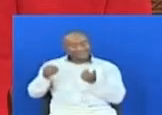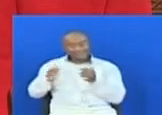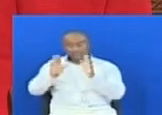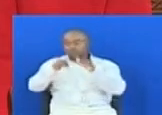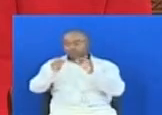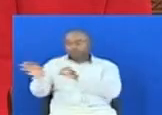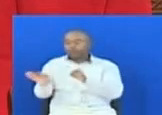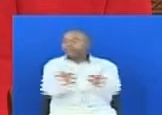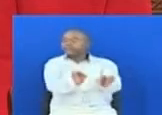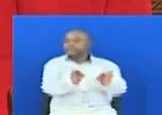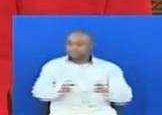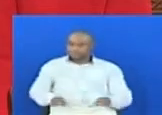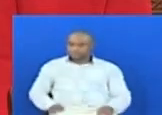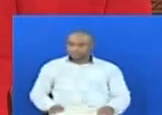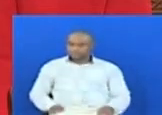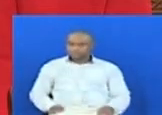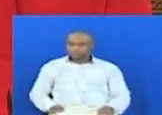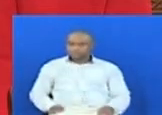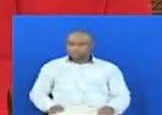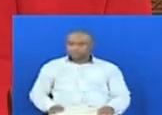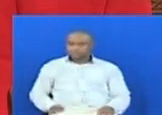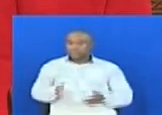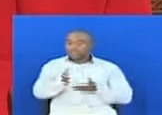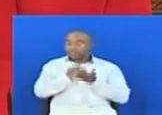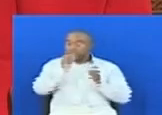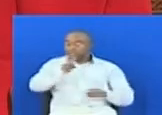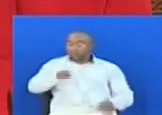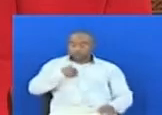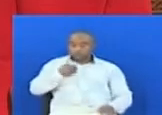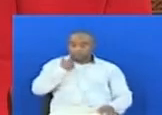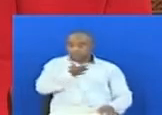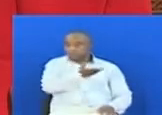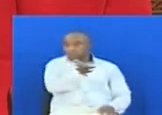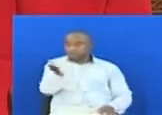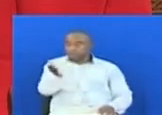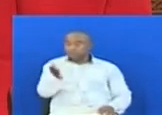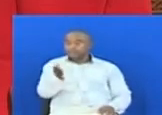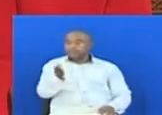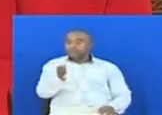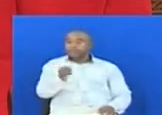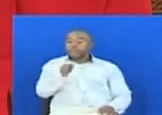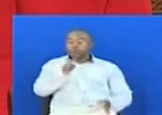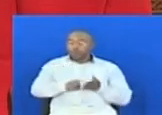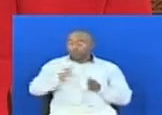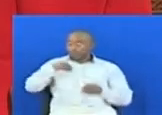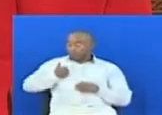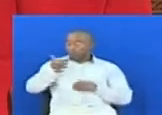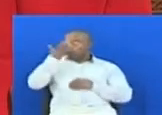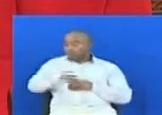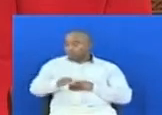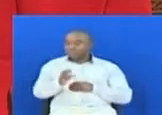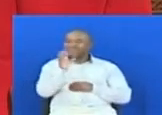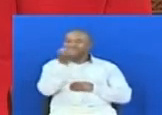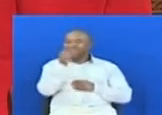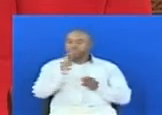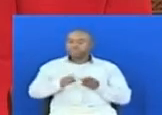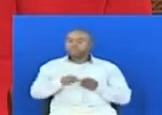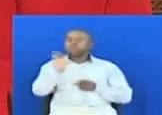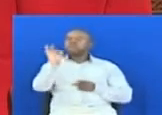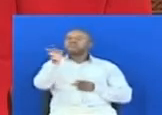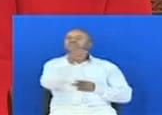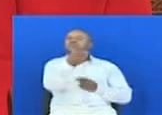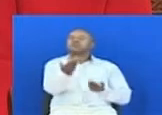mbadala. Na wenzangu wamesema wako wamama wanatembea wanauza nyanya, wanauza mchicha.